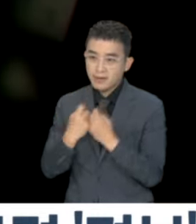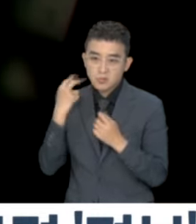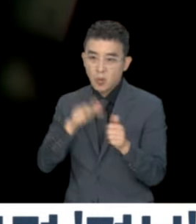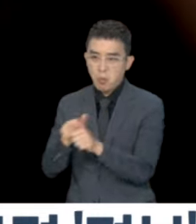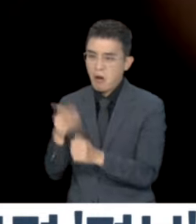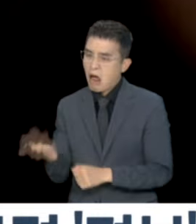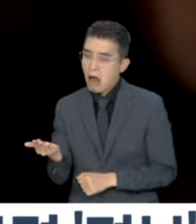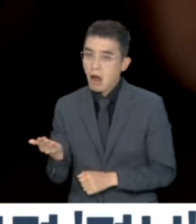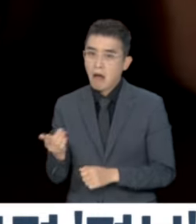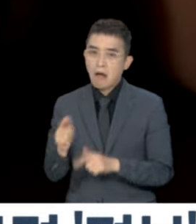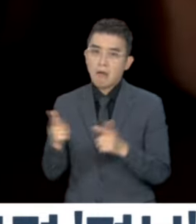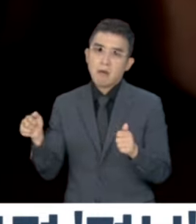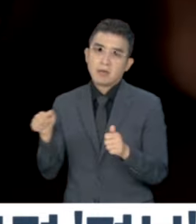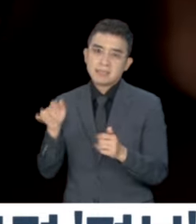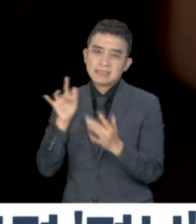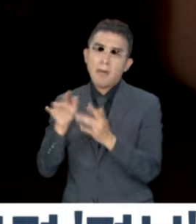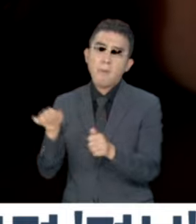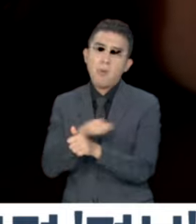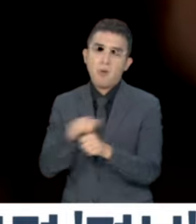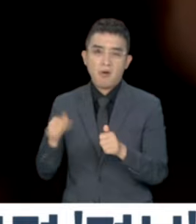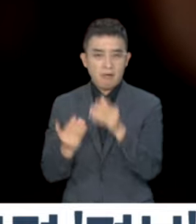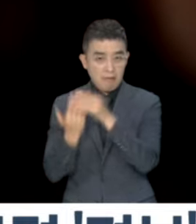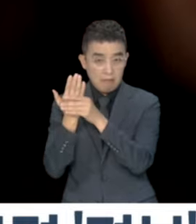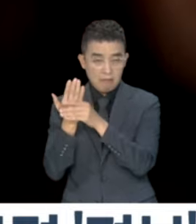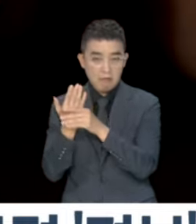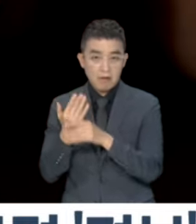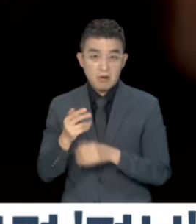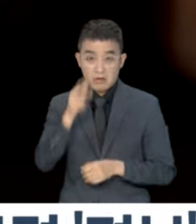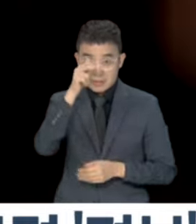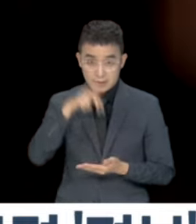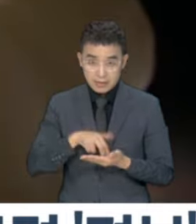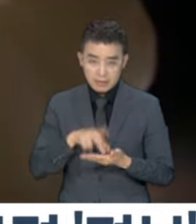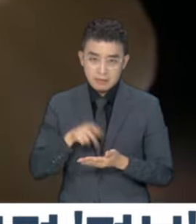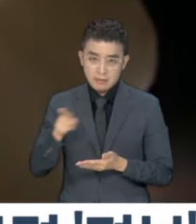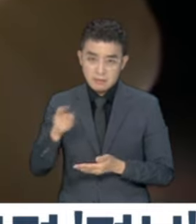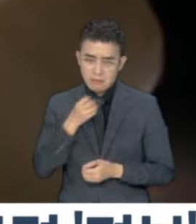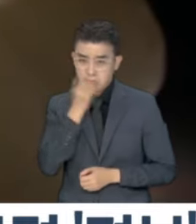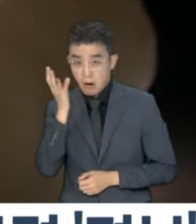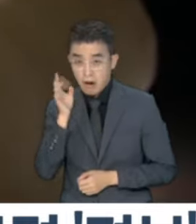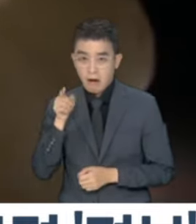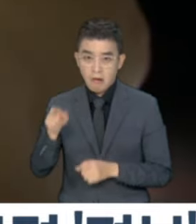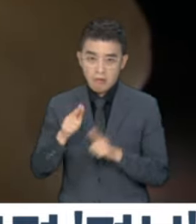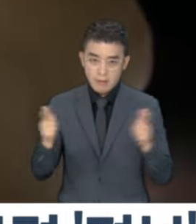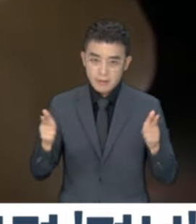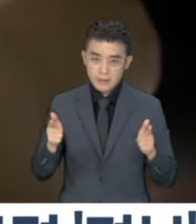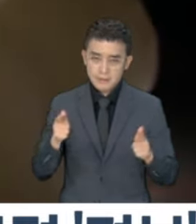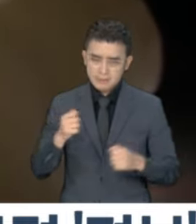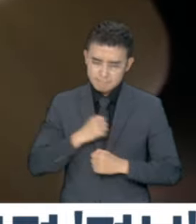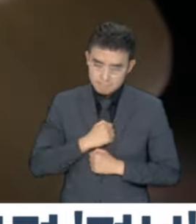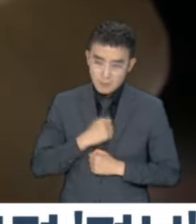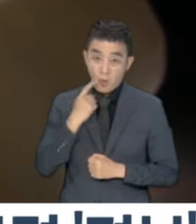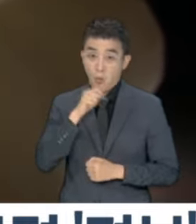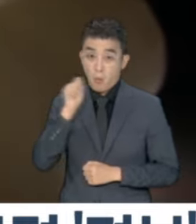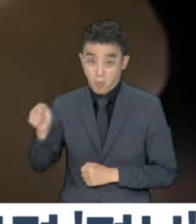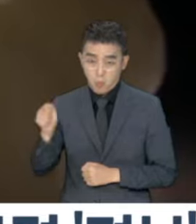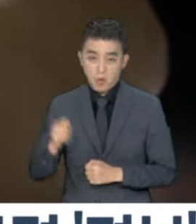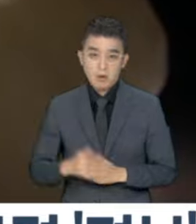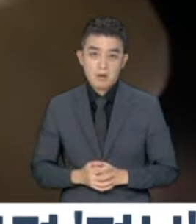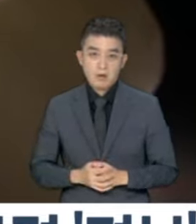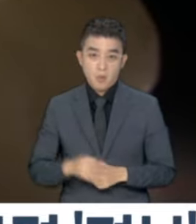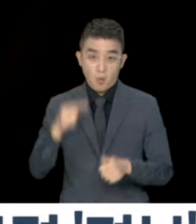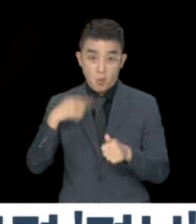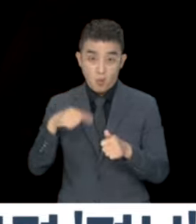있습니다 경찰청은 지난 달 신종 청소년 범죄 유형에 대해서 주의를 환기하는 경보를 발령했고